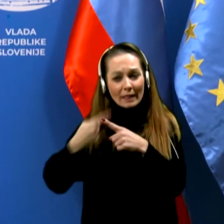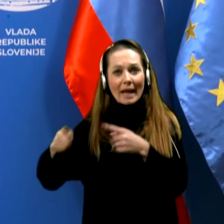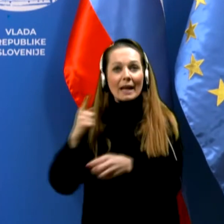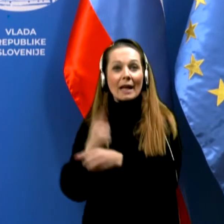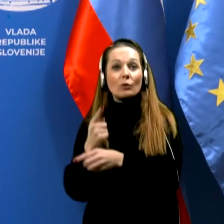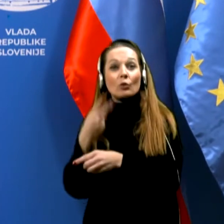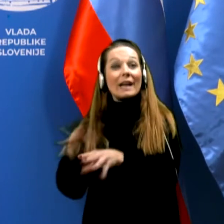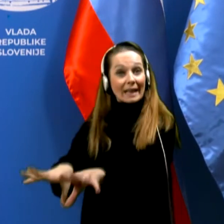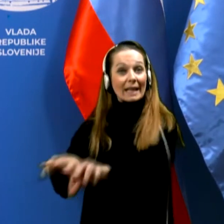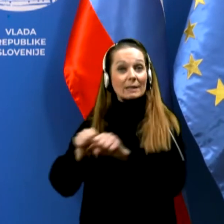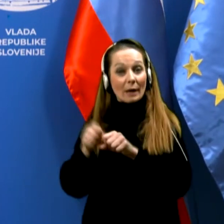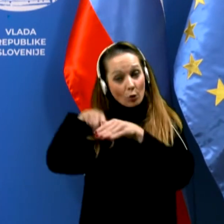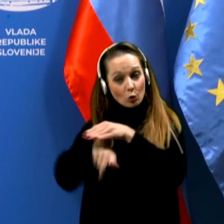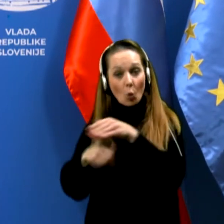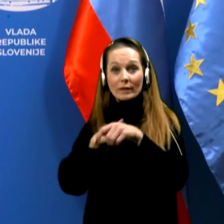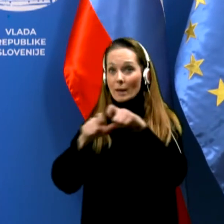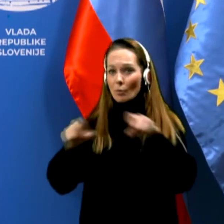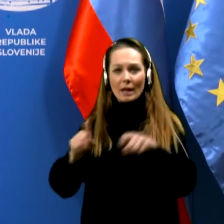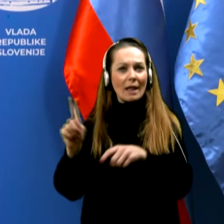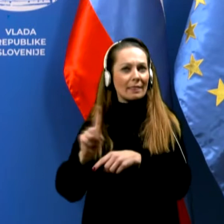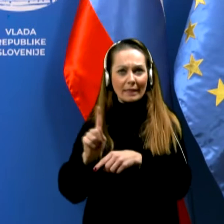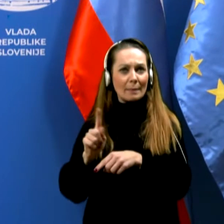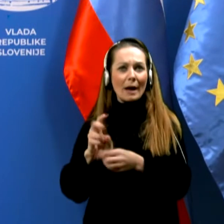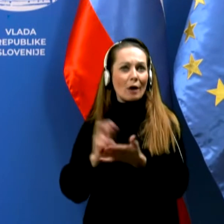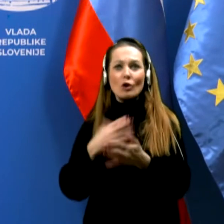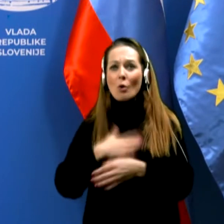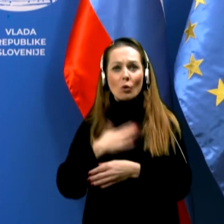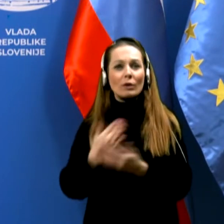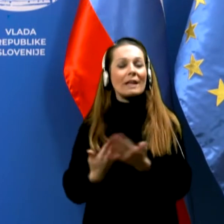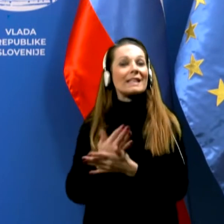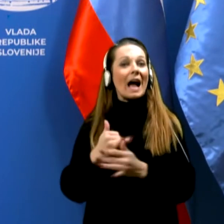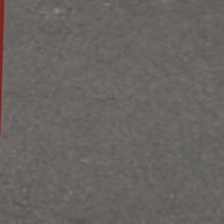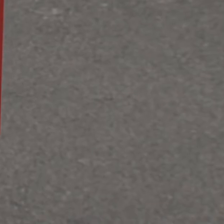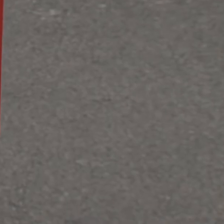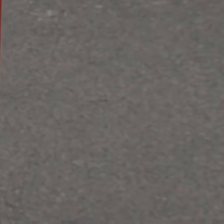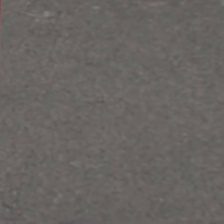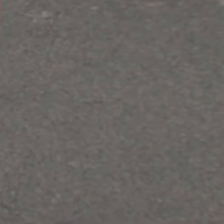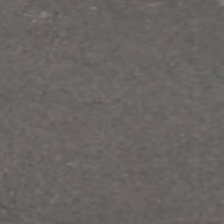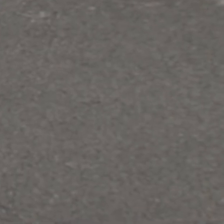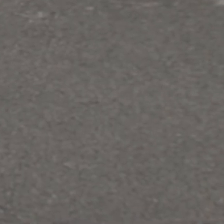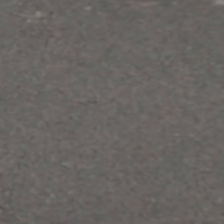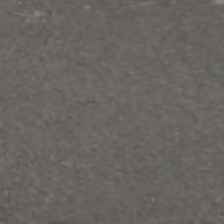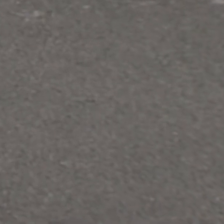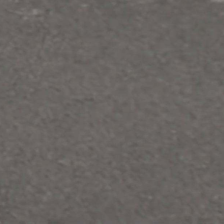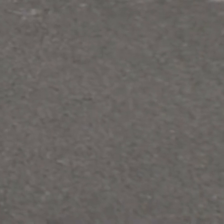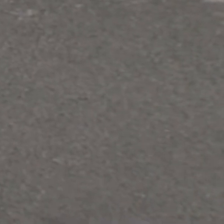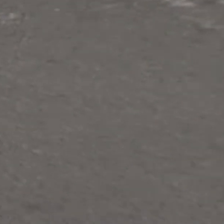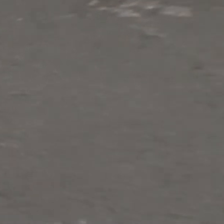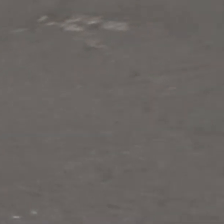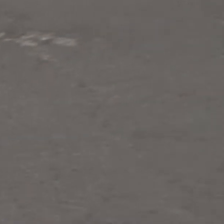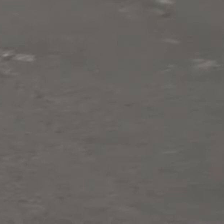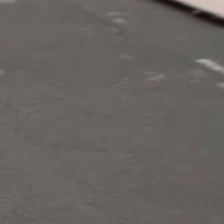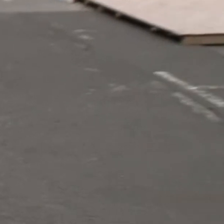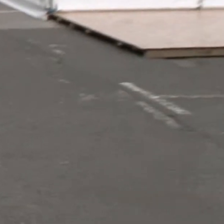tiče sprejemov v bolnišnice, niti najmanj pa še ni ugoden v intenzivnih enotah. Logarjeva je na včerajšnji vladni